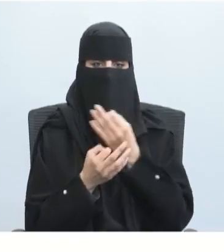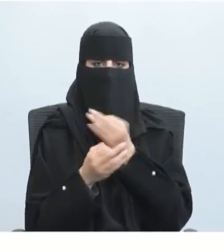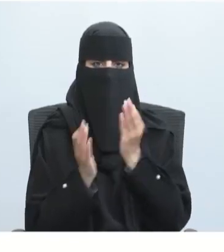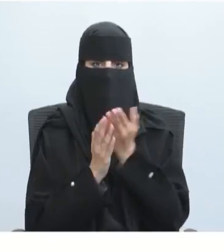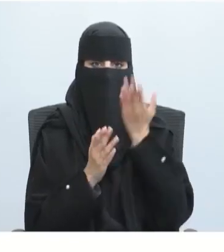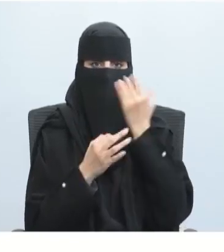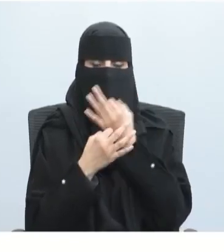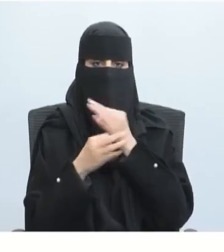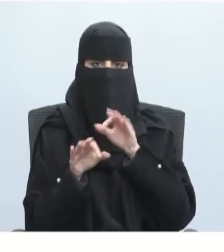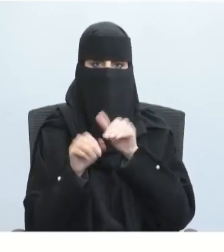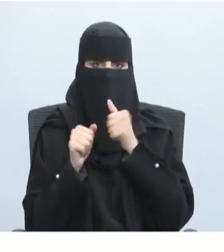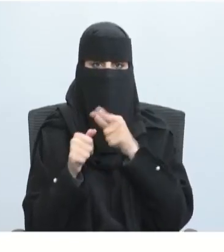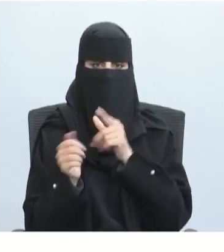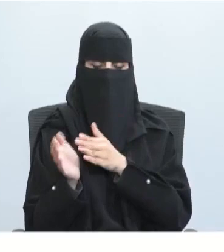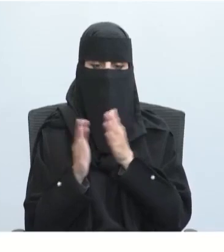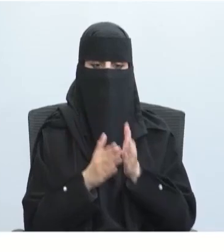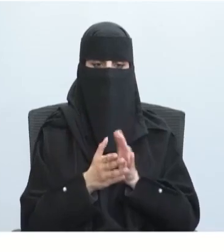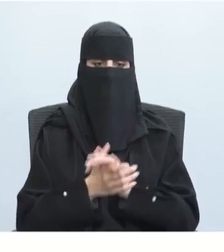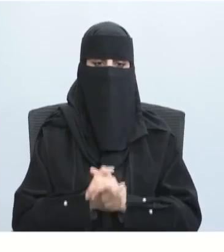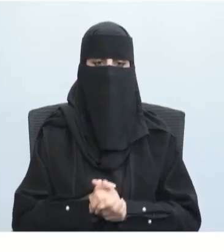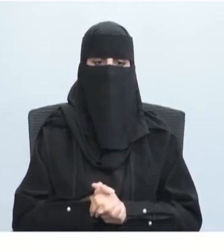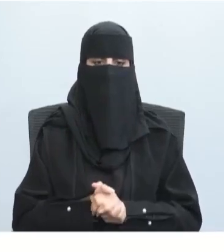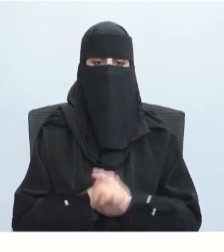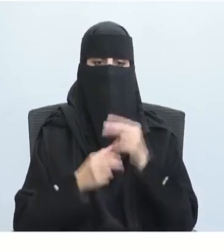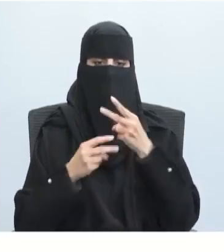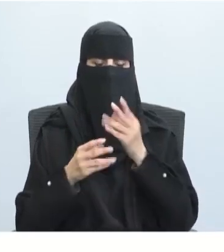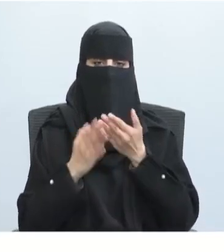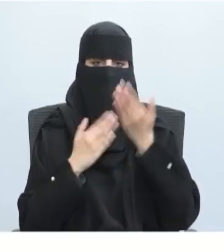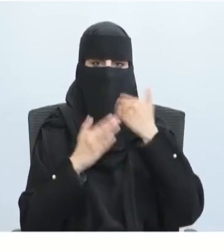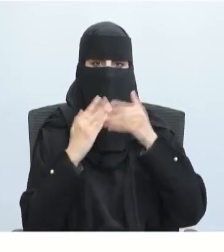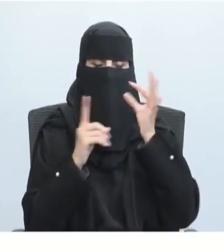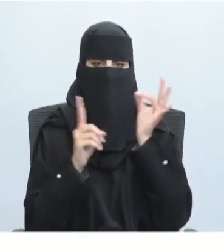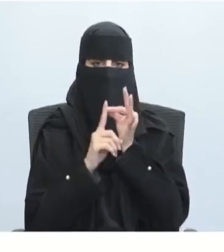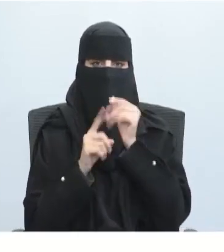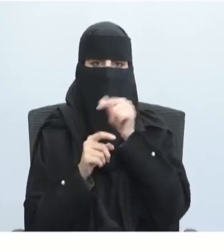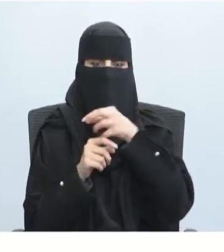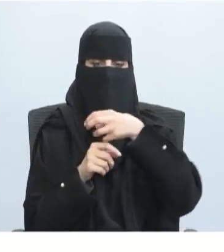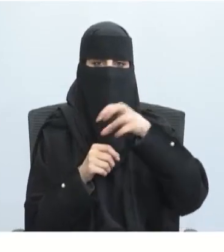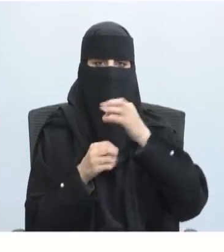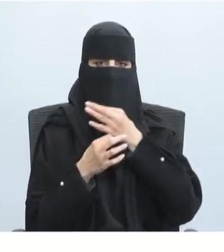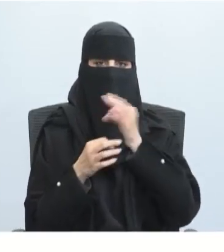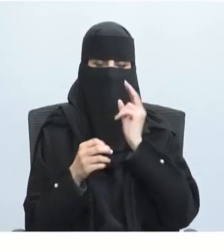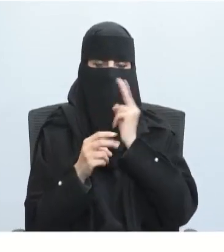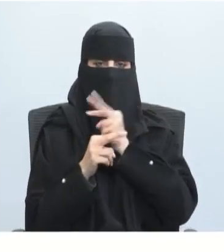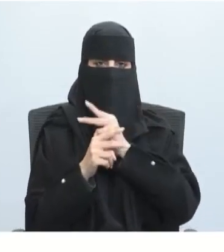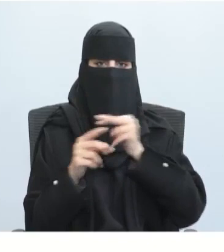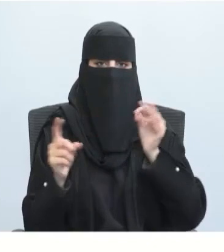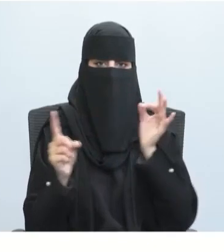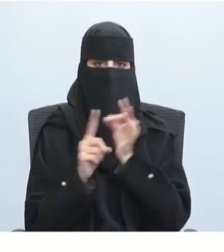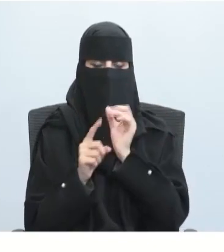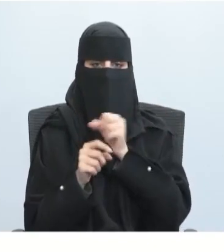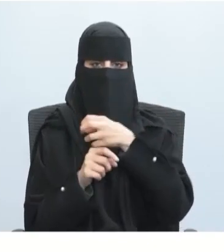الدرس السابق نستذكر اهداف هذا الفصل ذكرنا العديد من الاهداف لهذا